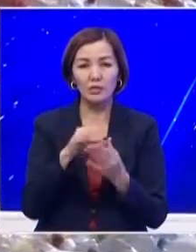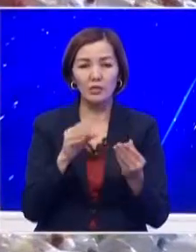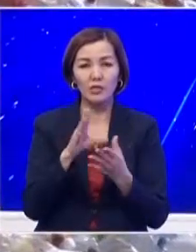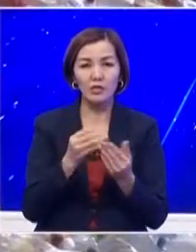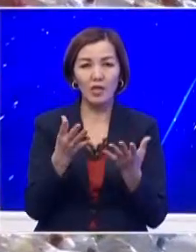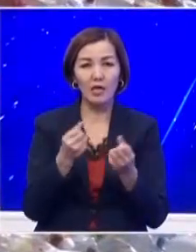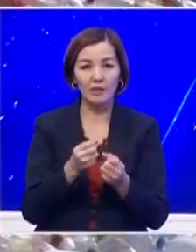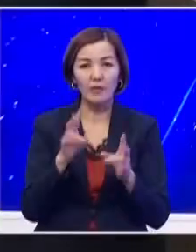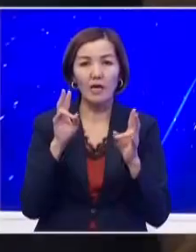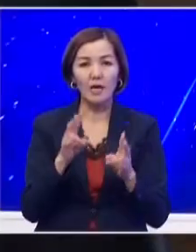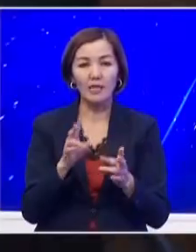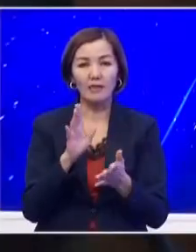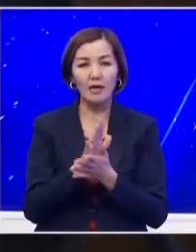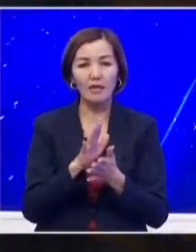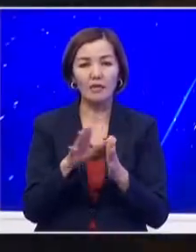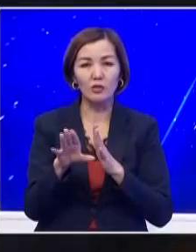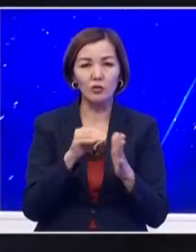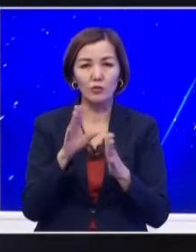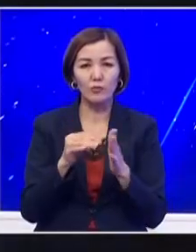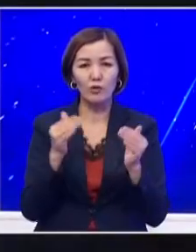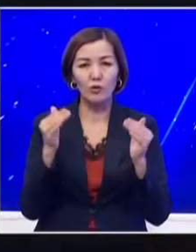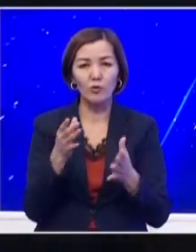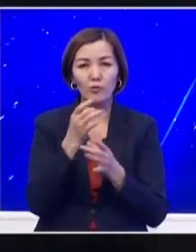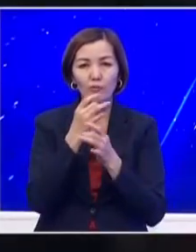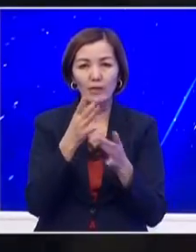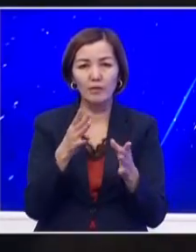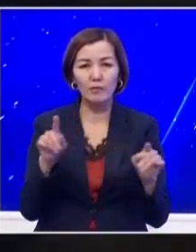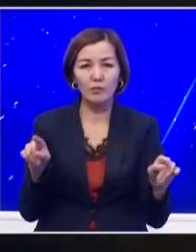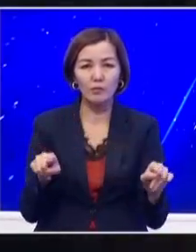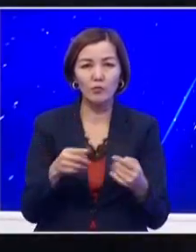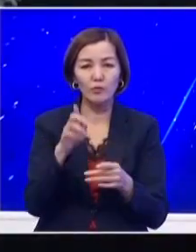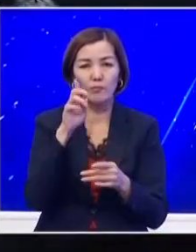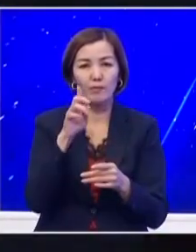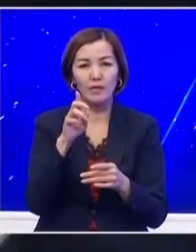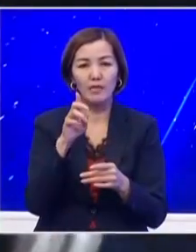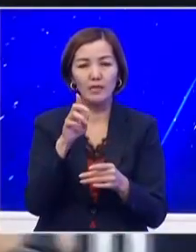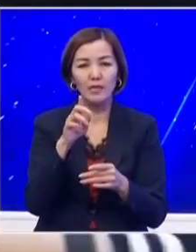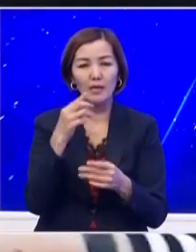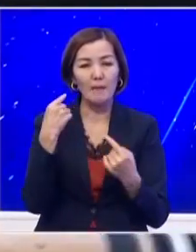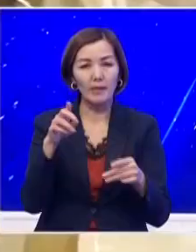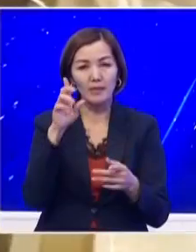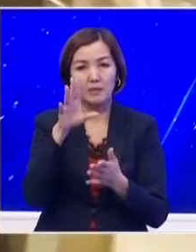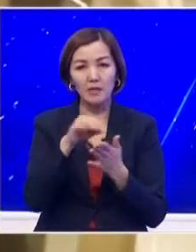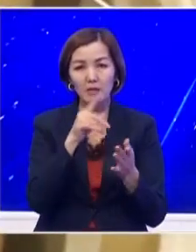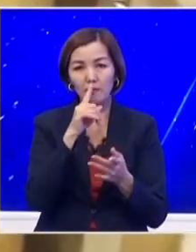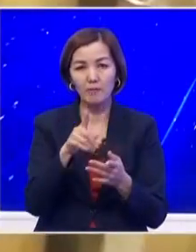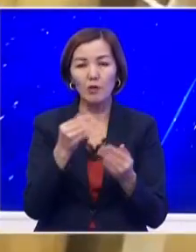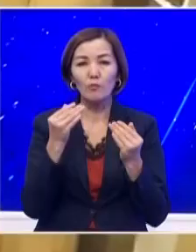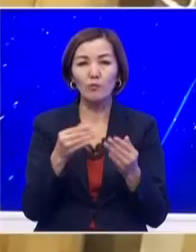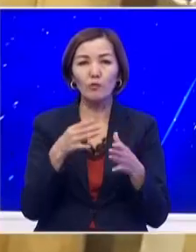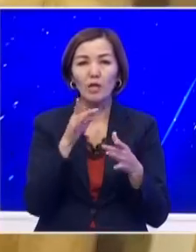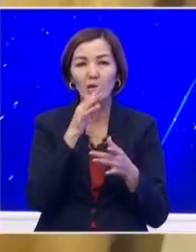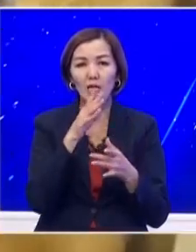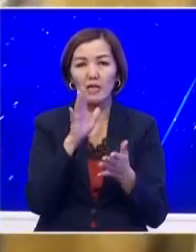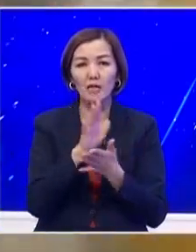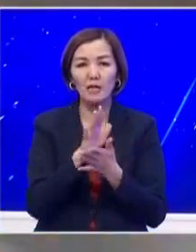жиі сүйенеміз. Алайда қалдықты сұрыптаудағы төмен мәдениетімізді көтеруде өзге мемлекеттерге еліктемейміз.